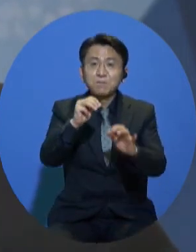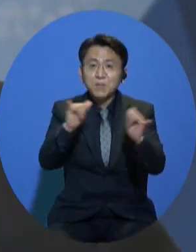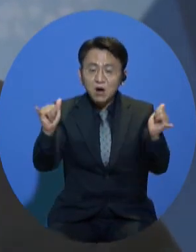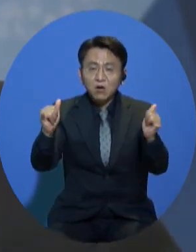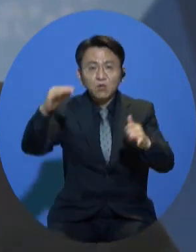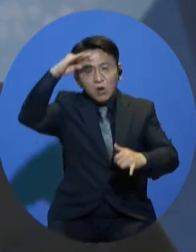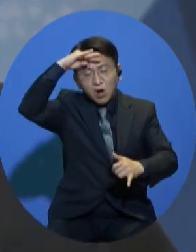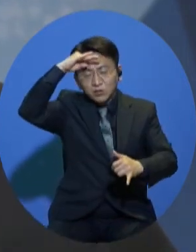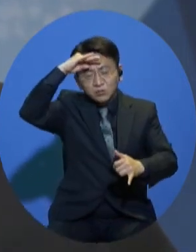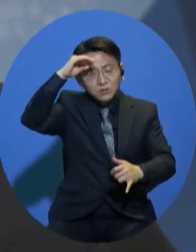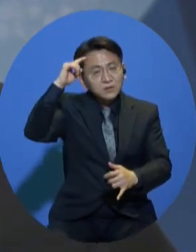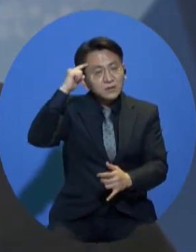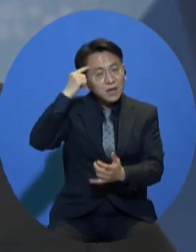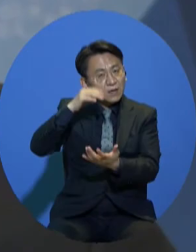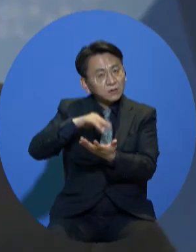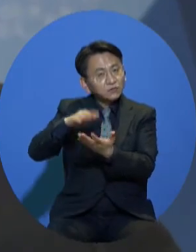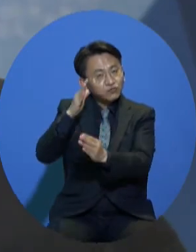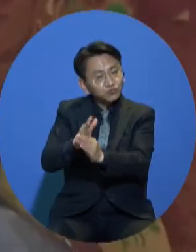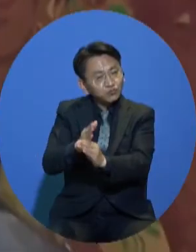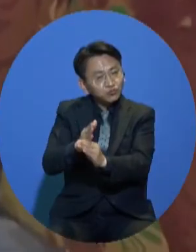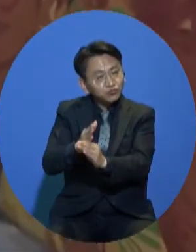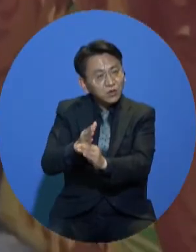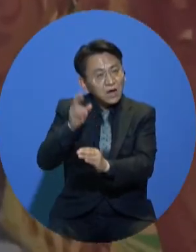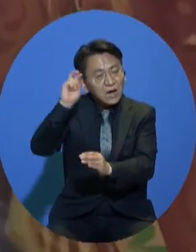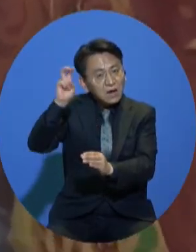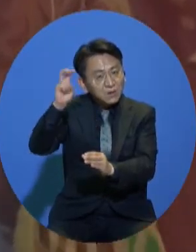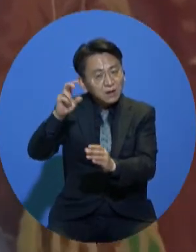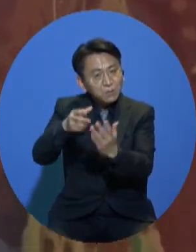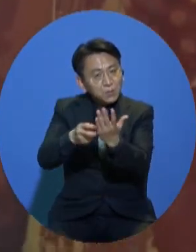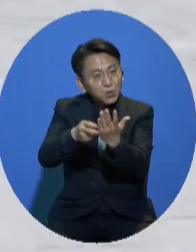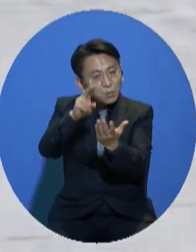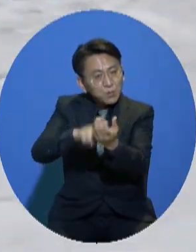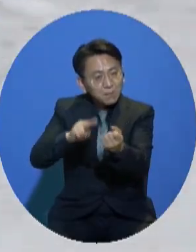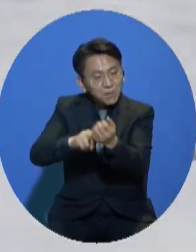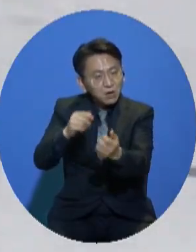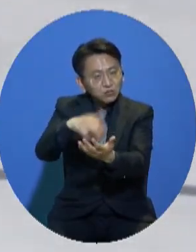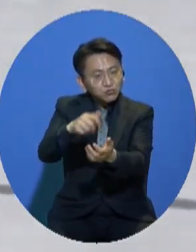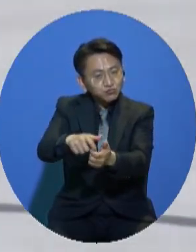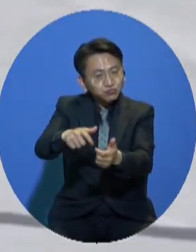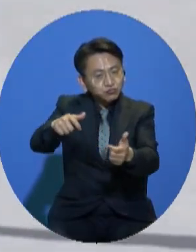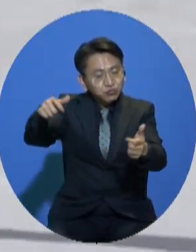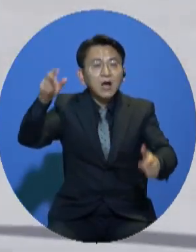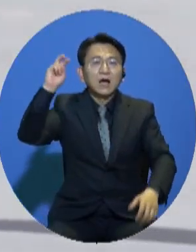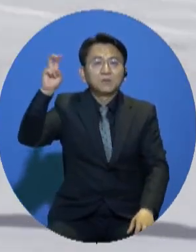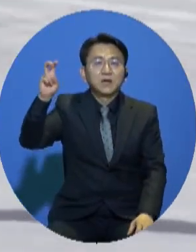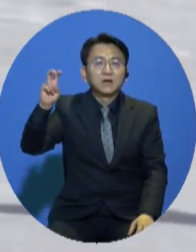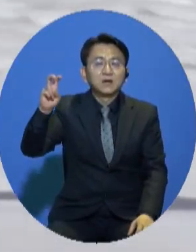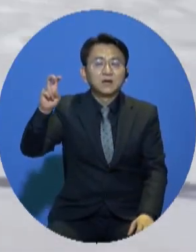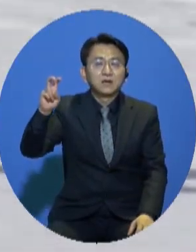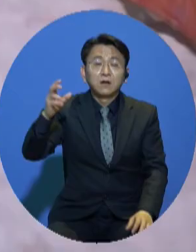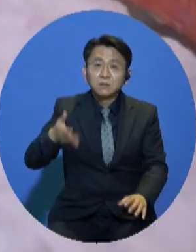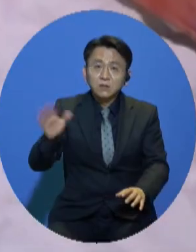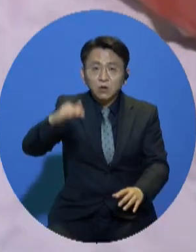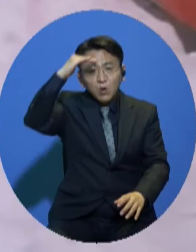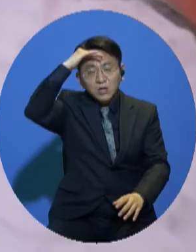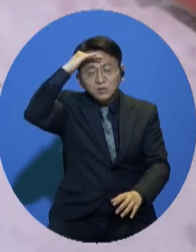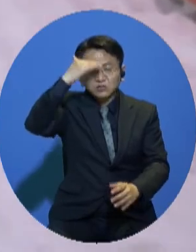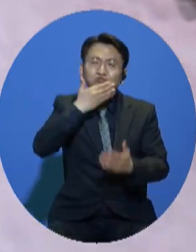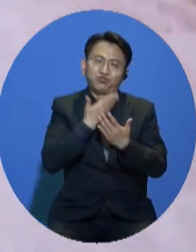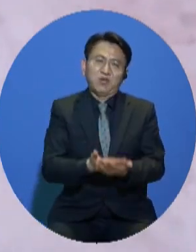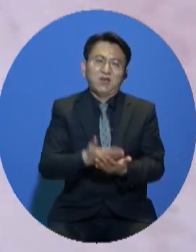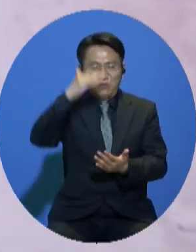명의 관중들을 예상을 하고 있고 앞으로 아마 표 판매가 더 늘어날 것입니다. 그런데 관중들이